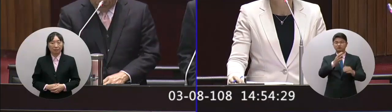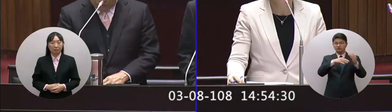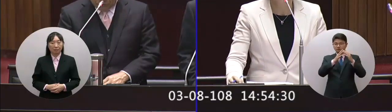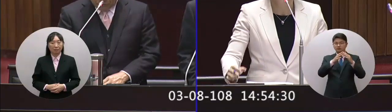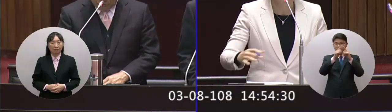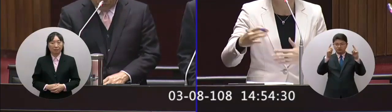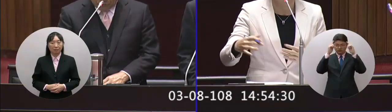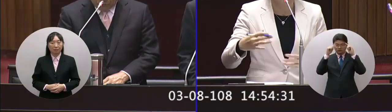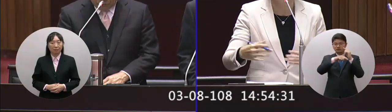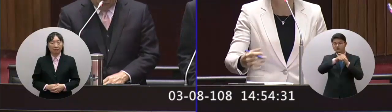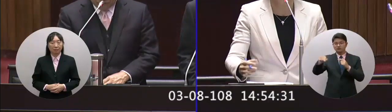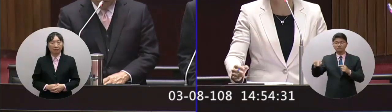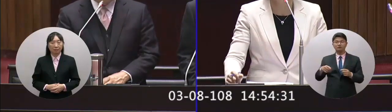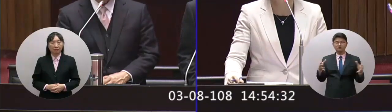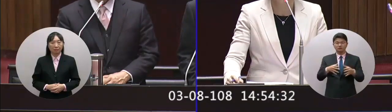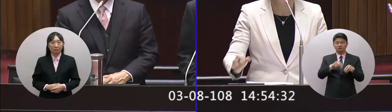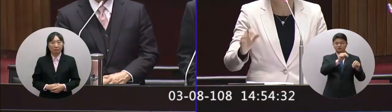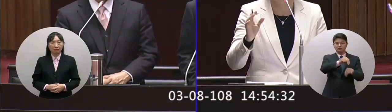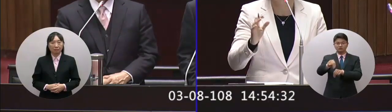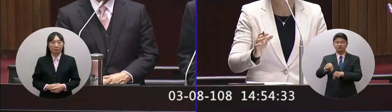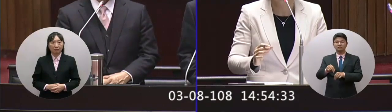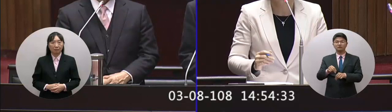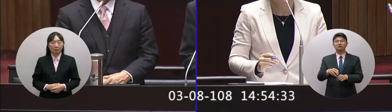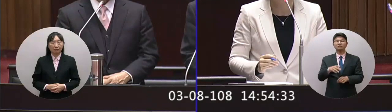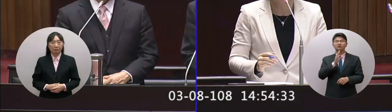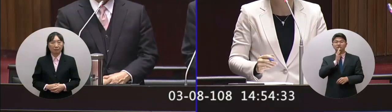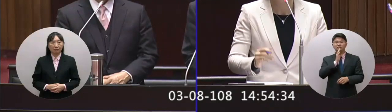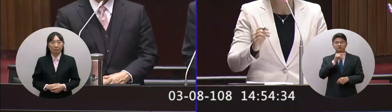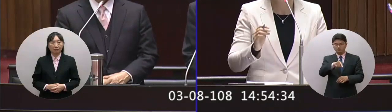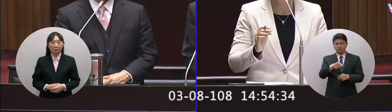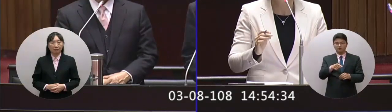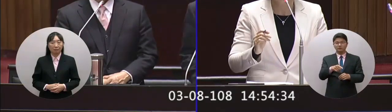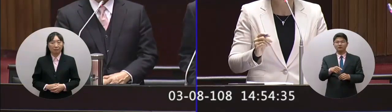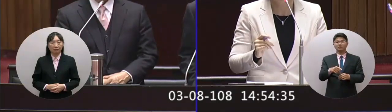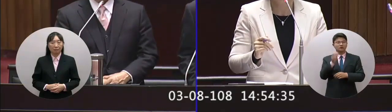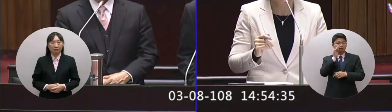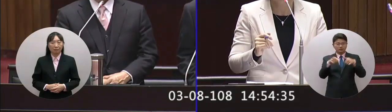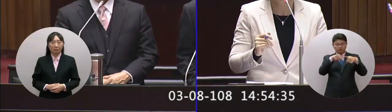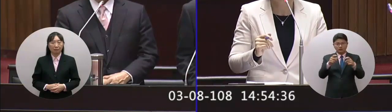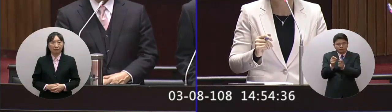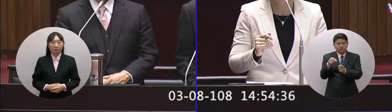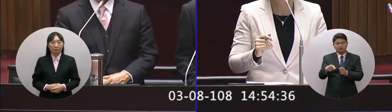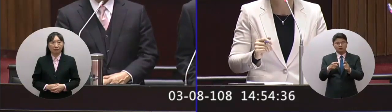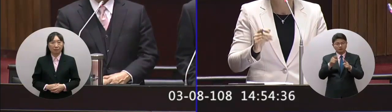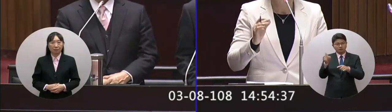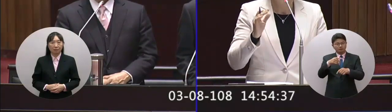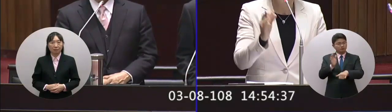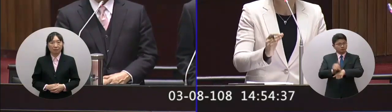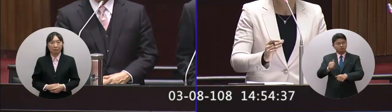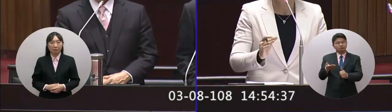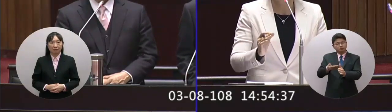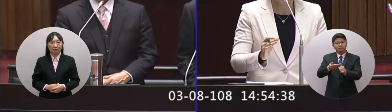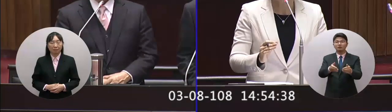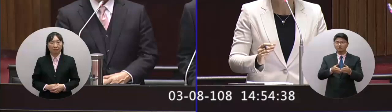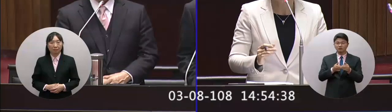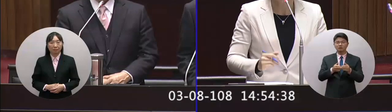好吼大学，他们都有签署一些备忘录，就是要栽培在地的人才。那其实这些学校他们也会担心，这